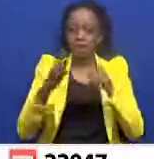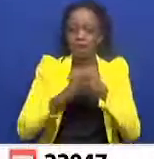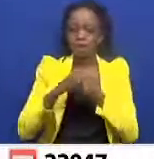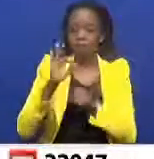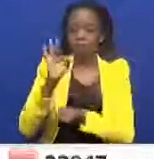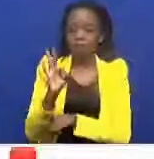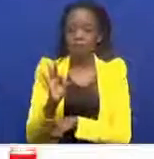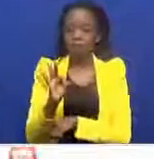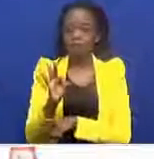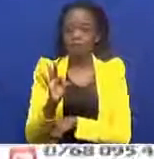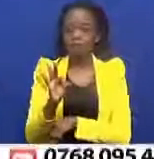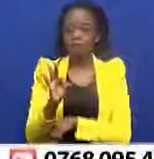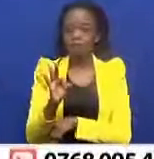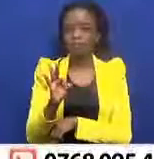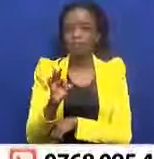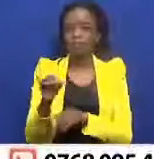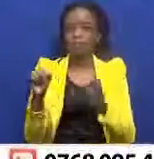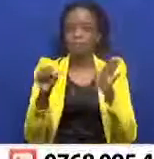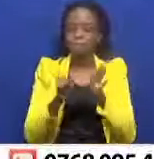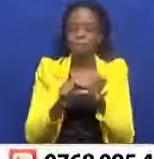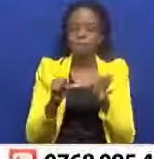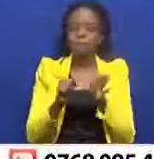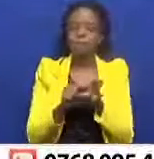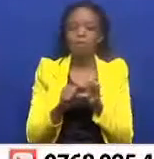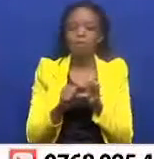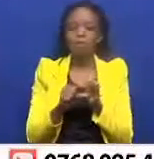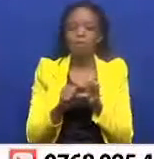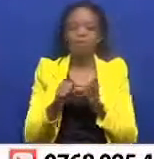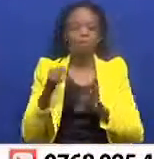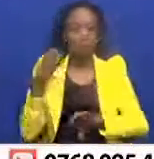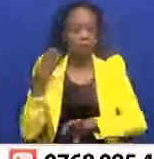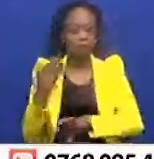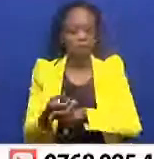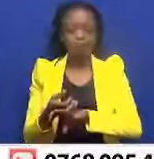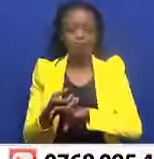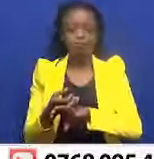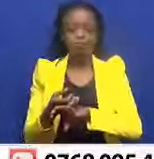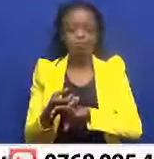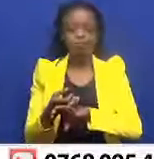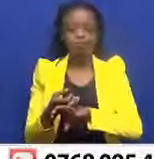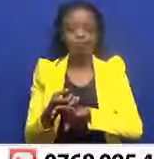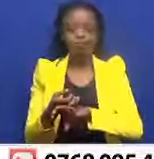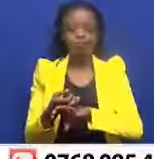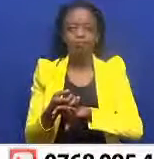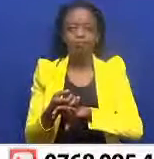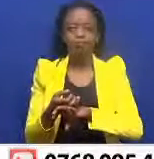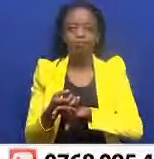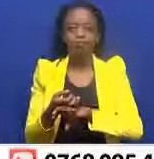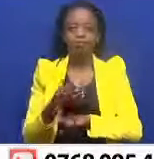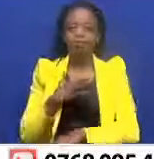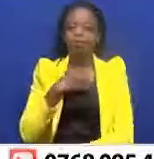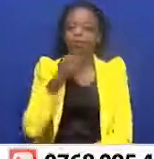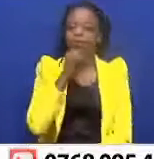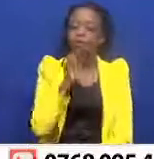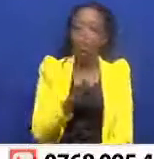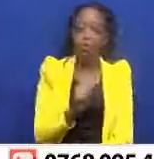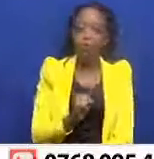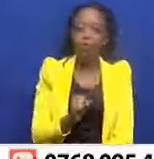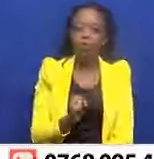93 na sita hii. Ni mkumu kitoko, na sasa usafishi wa Kongo na mna